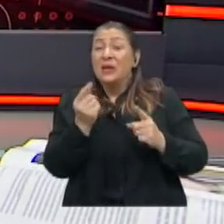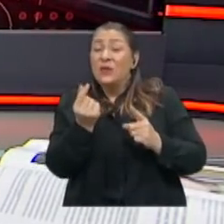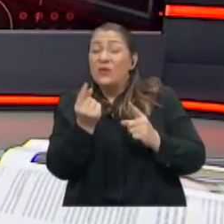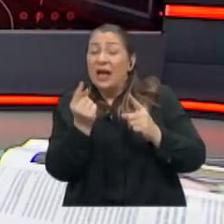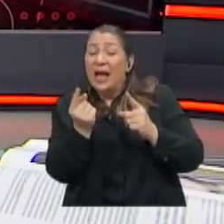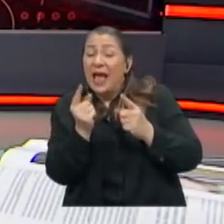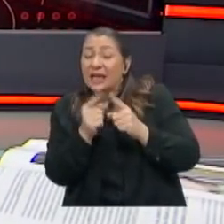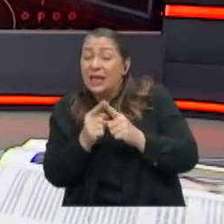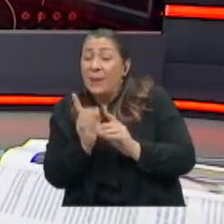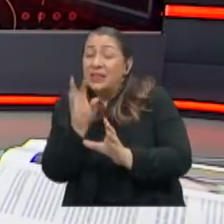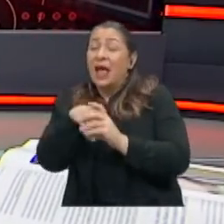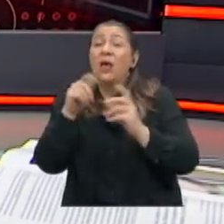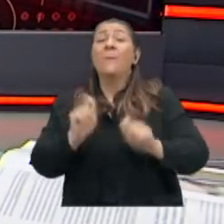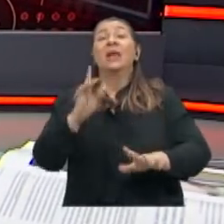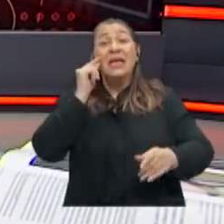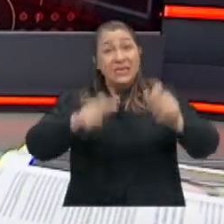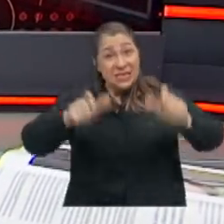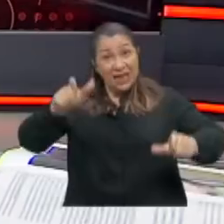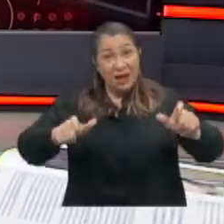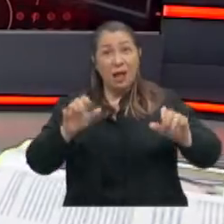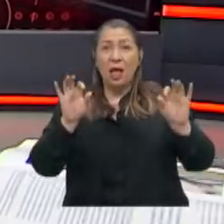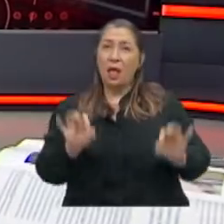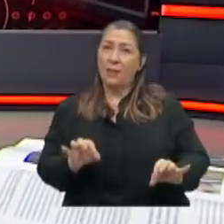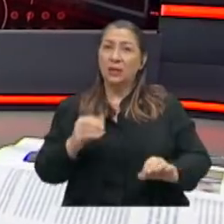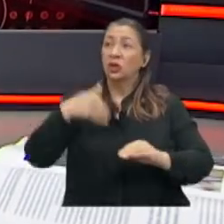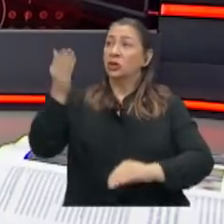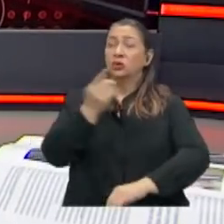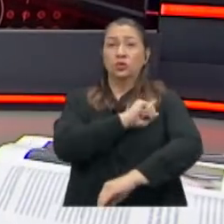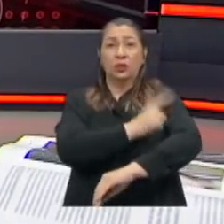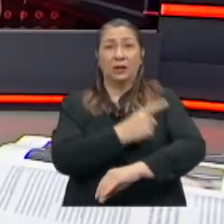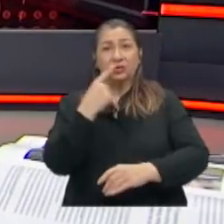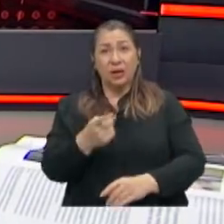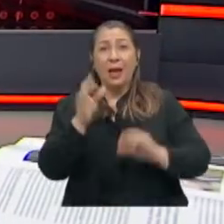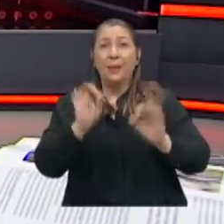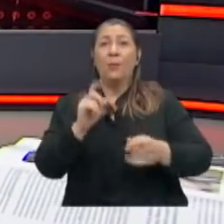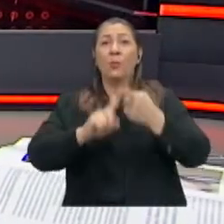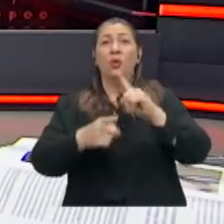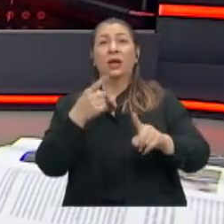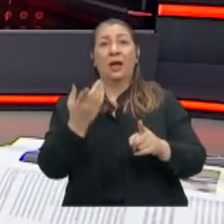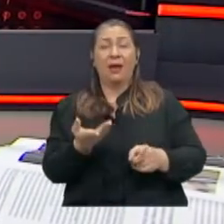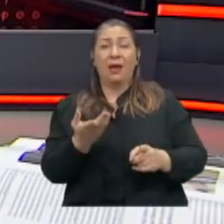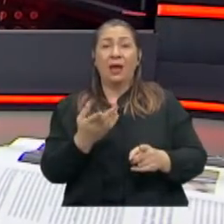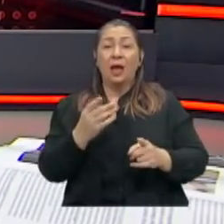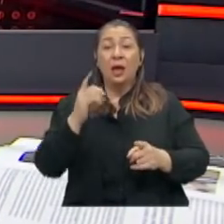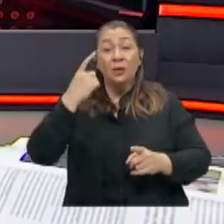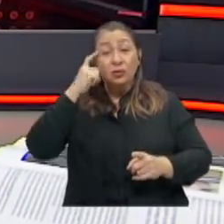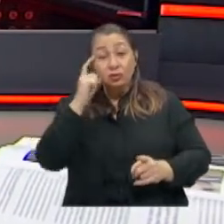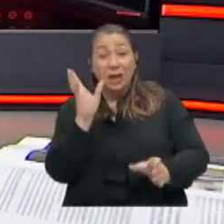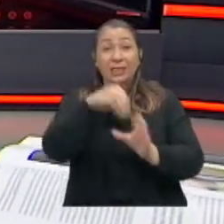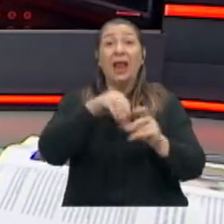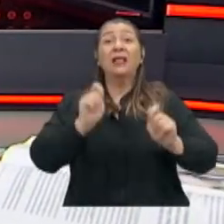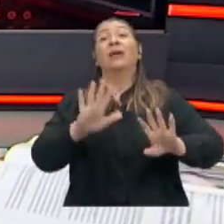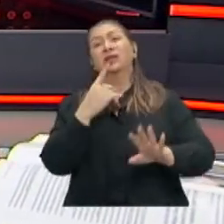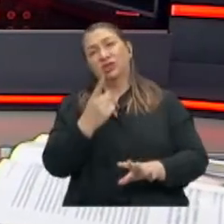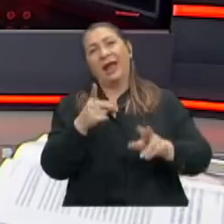alet etmekten geri durmayan insanlar hemen işte dış güçler diyecekler, siyasete efendim ideolojiye alet etmeyin